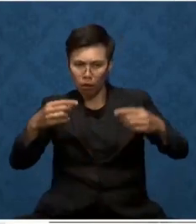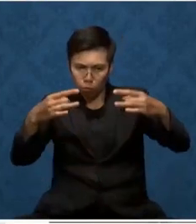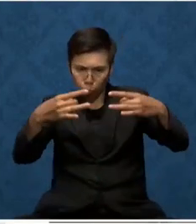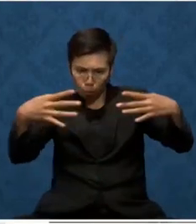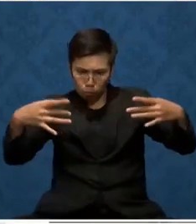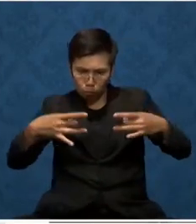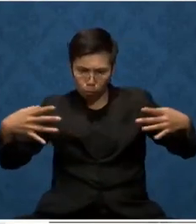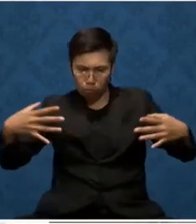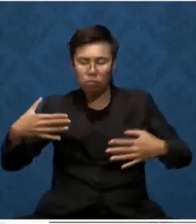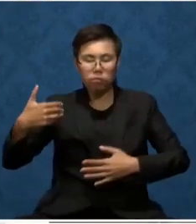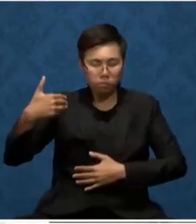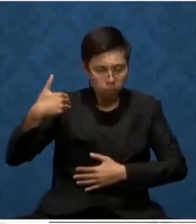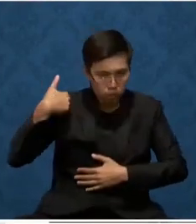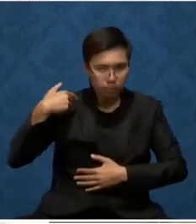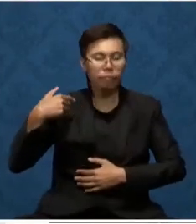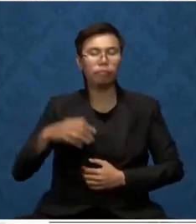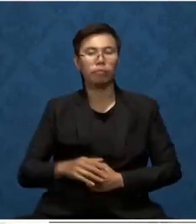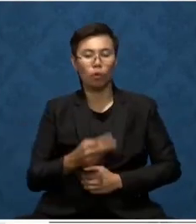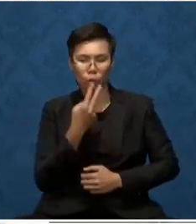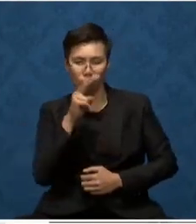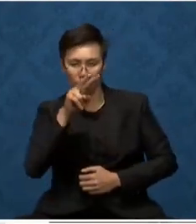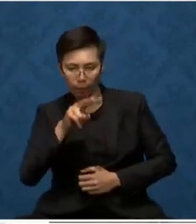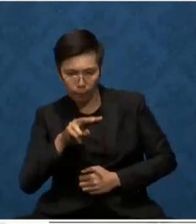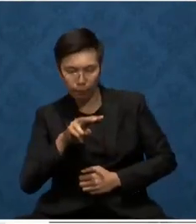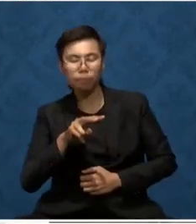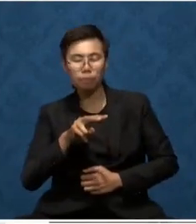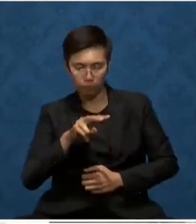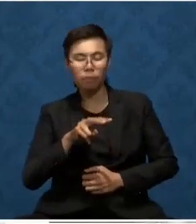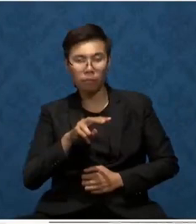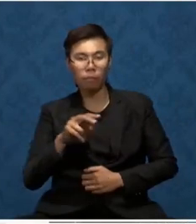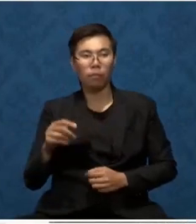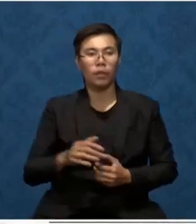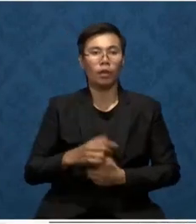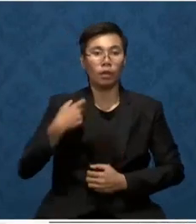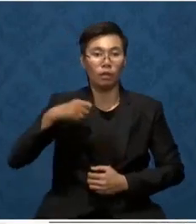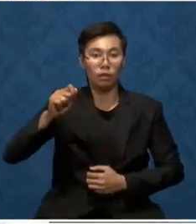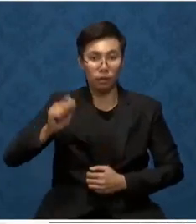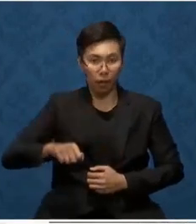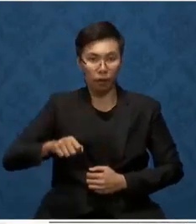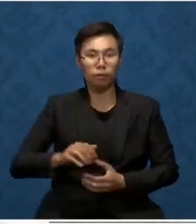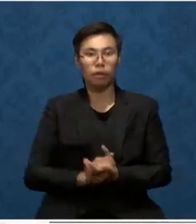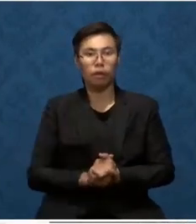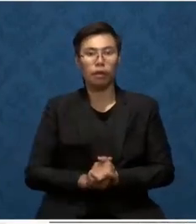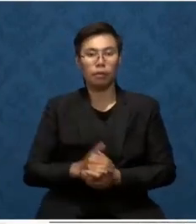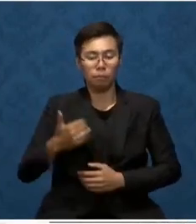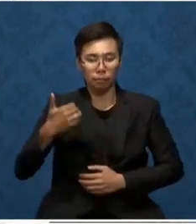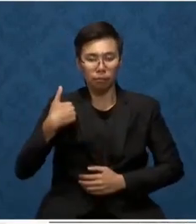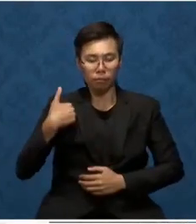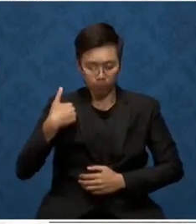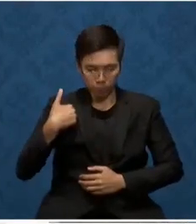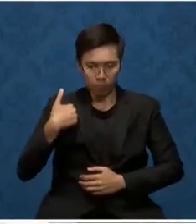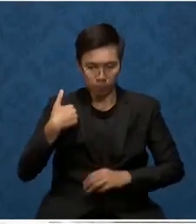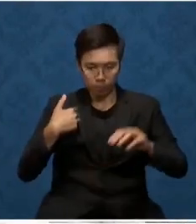ไม่ศาลรัฐธรรมนูญได้ทำการวินิจฉัยมาตรา